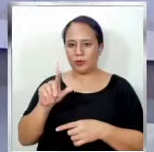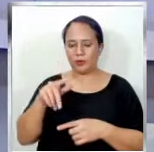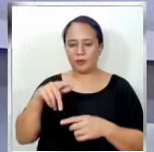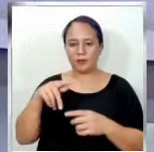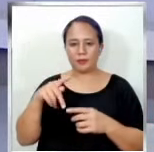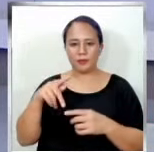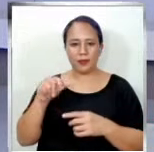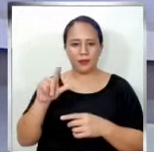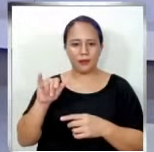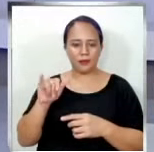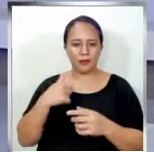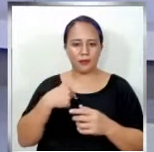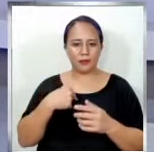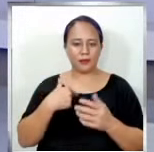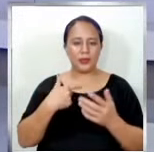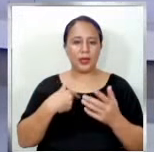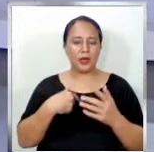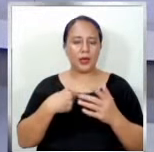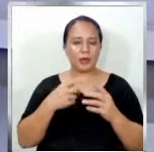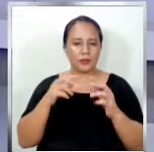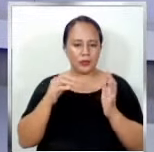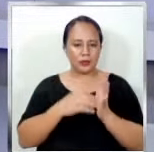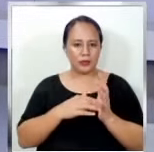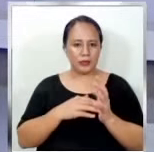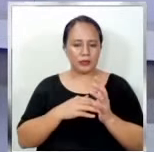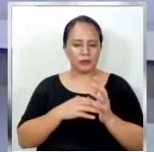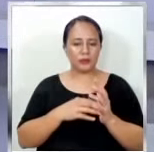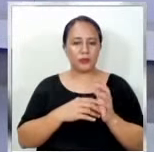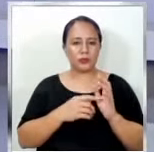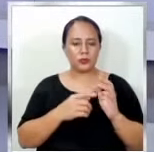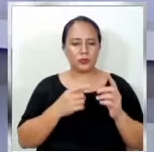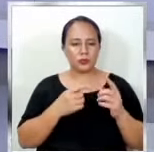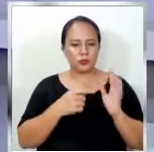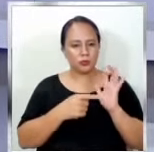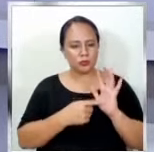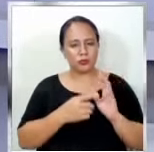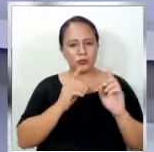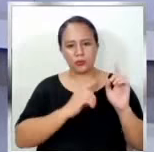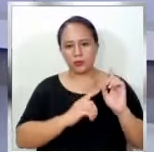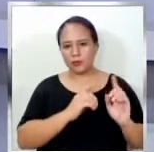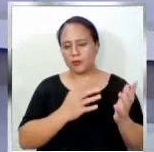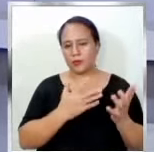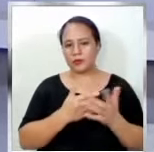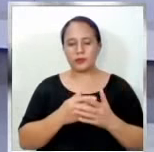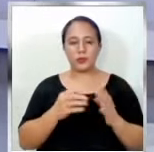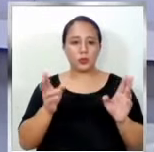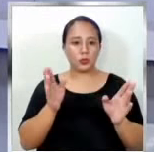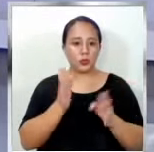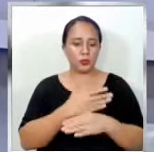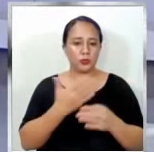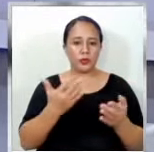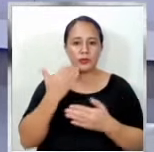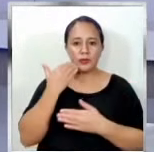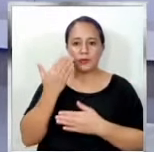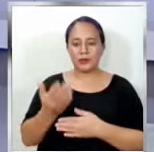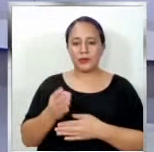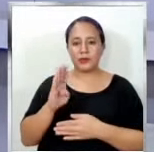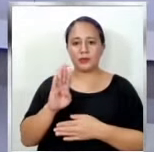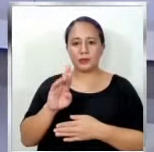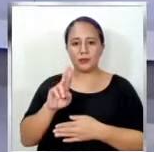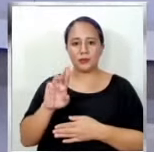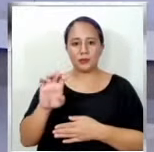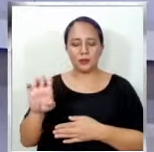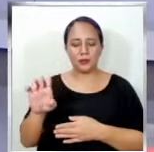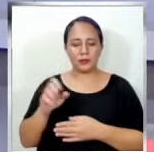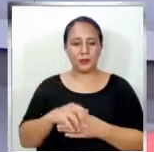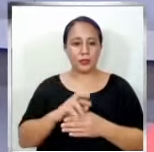rin ng reenactment o pagsasadula ang PNP sa loob ng kwarto kung saan siya namatay. Ang resulta nito at